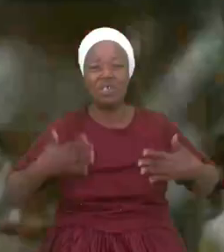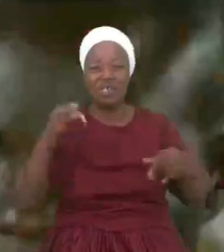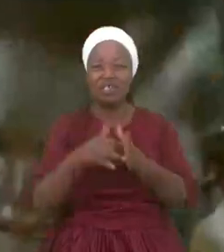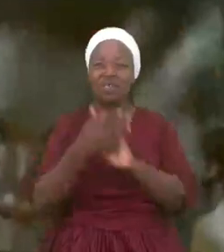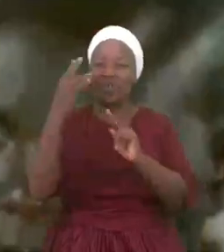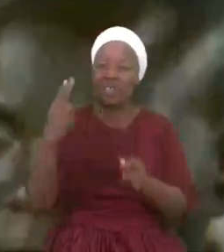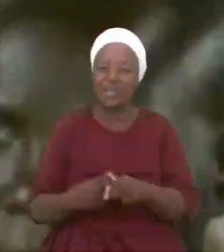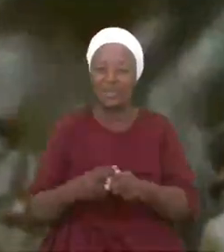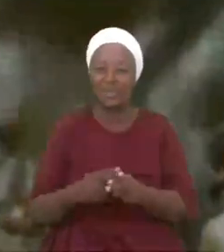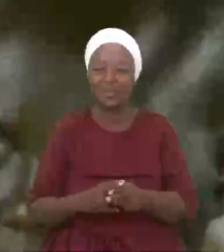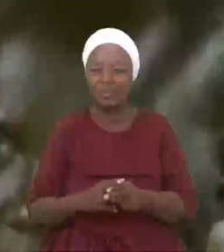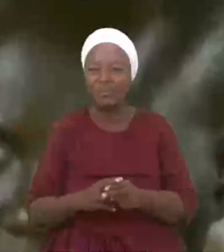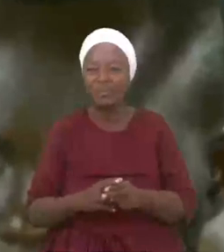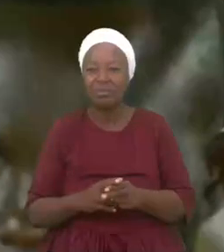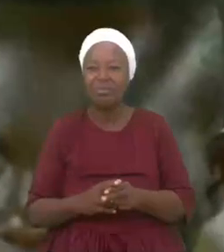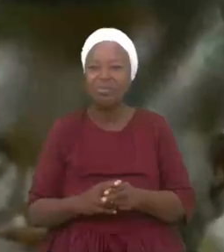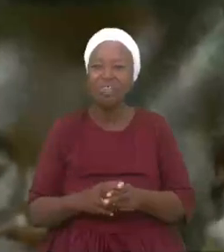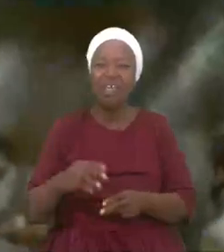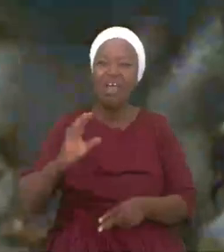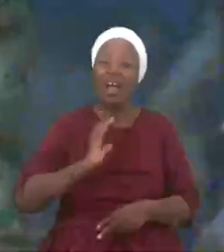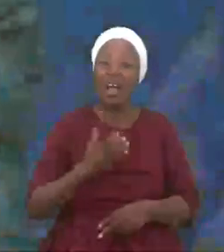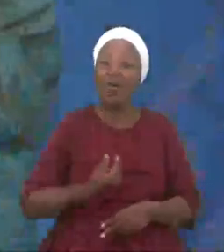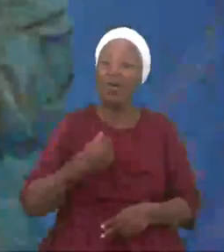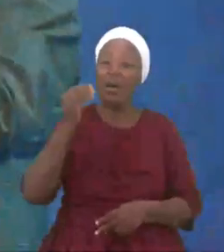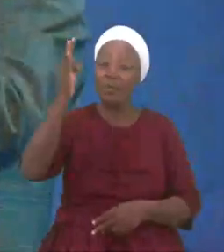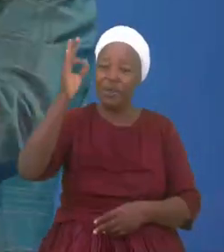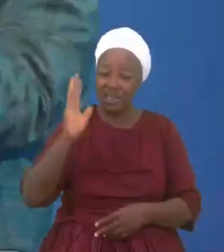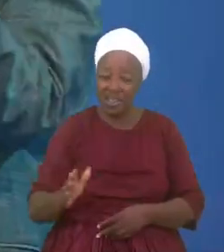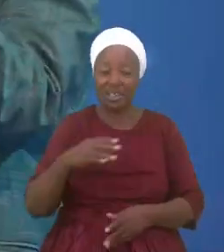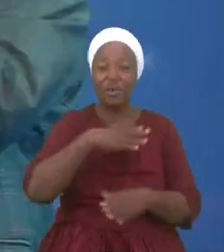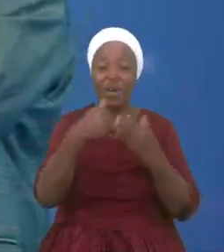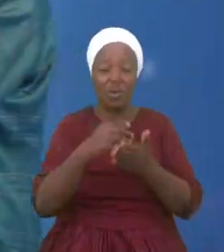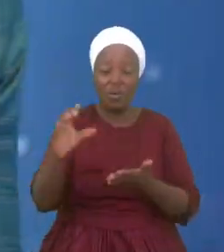ton mari ne mourra pas prématurément